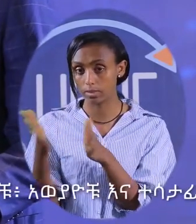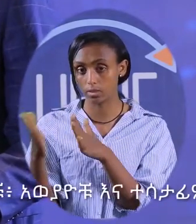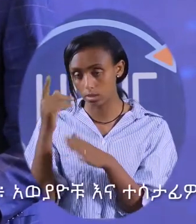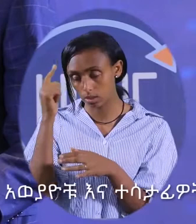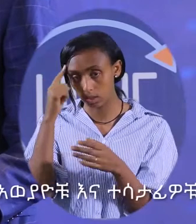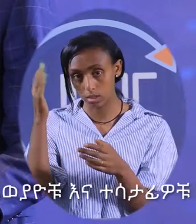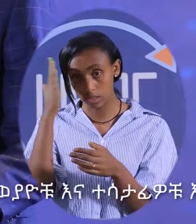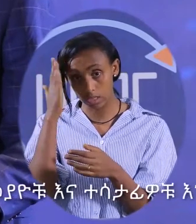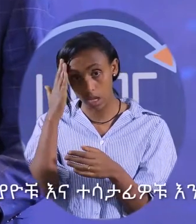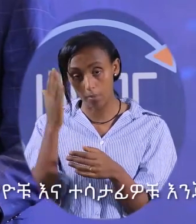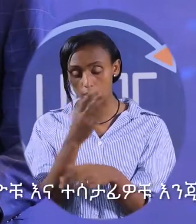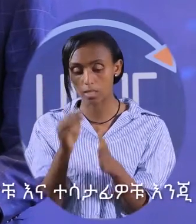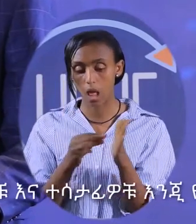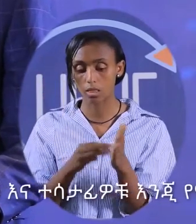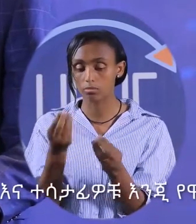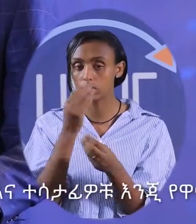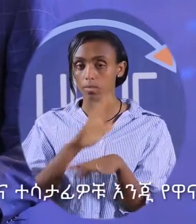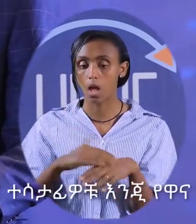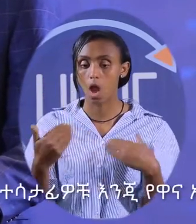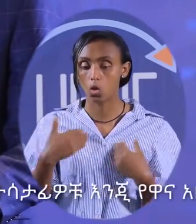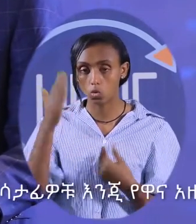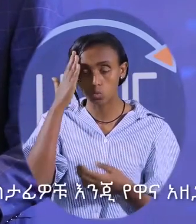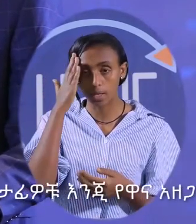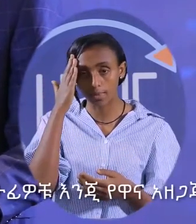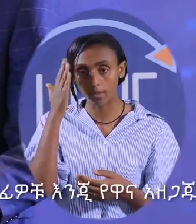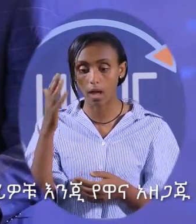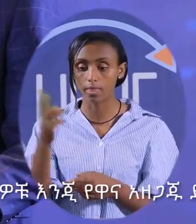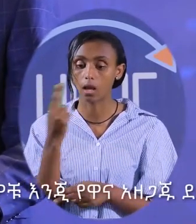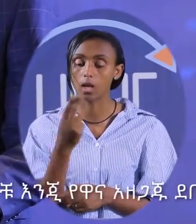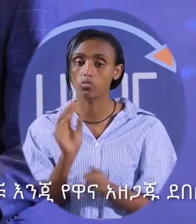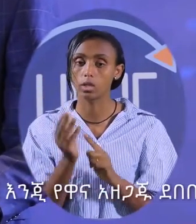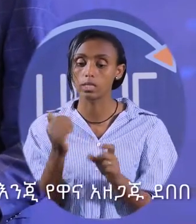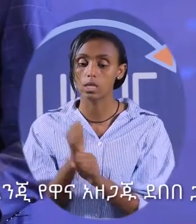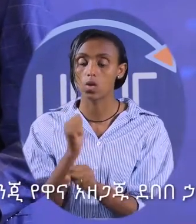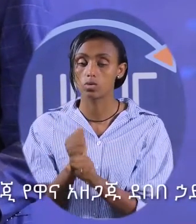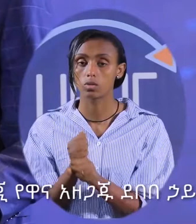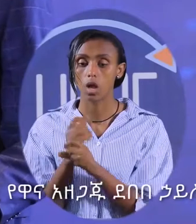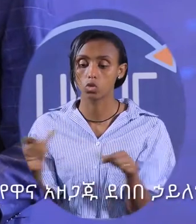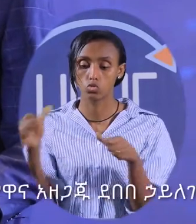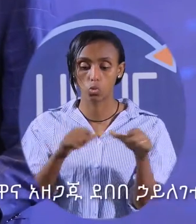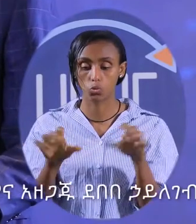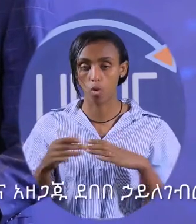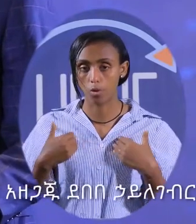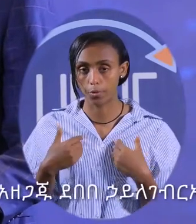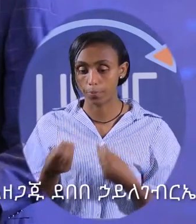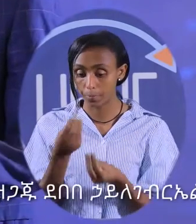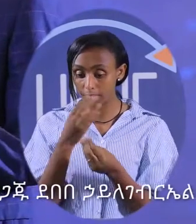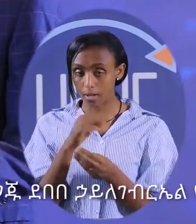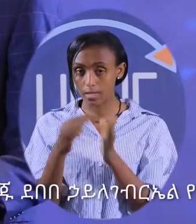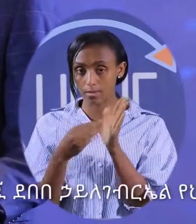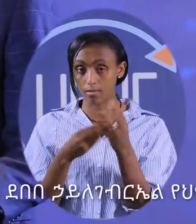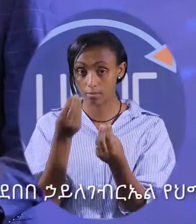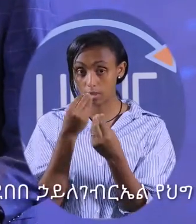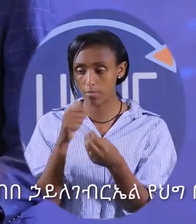በሥርዓተ ምግብ ላይ ያለውን እውቀት ካጠቃቀም አንጻር ደግሞ የተሰራውም ስራ አስተዋጽኦ ያደርጋል። ምግብና ሥርዓተ ምግብ